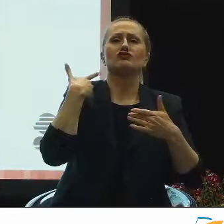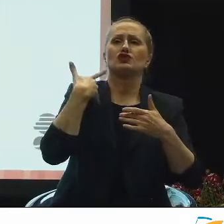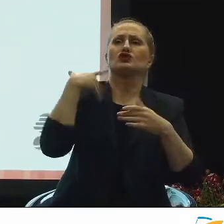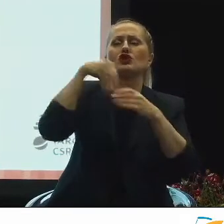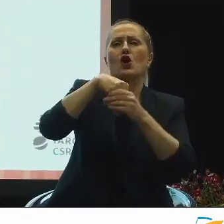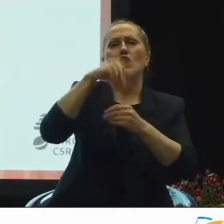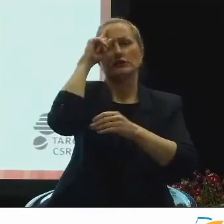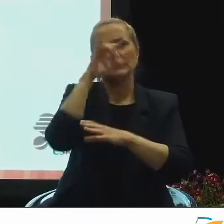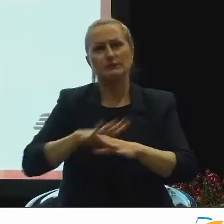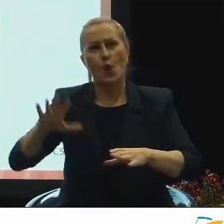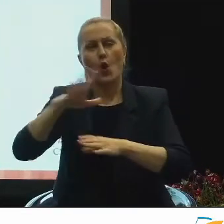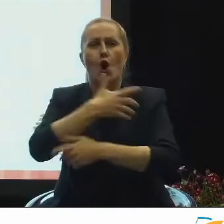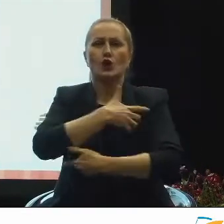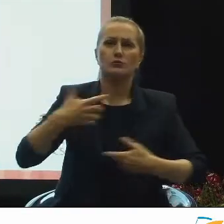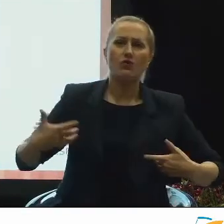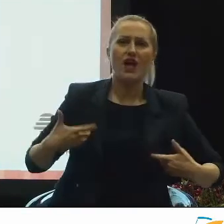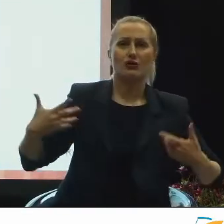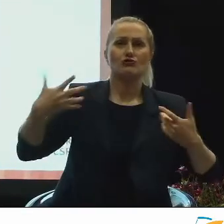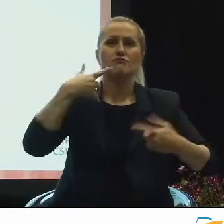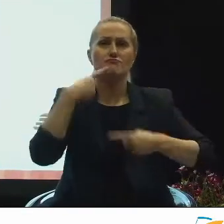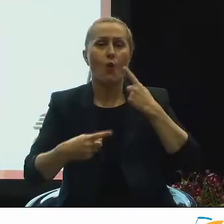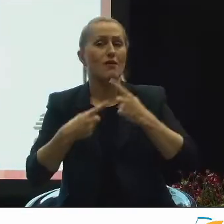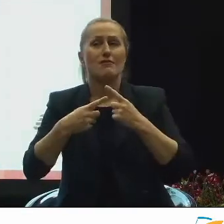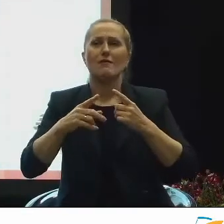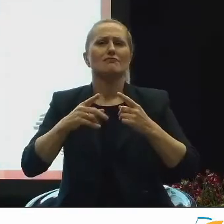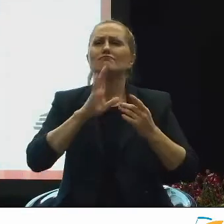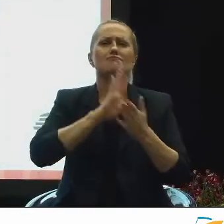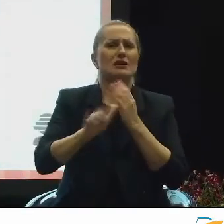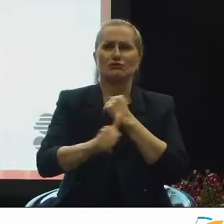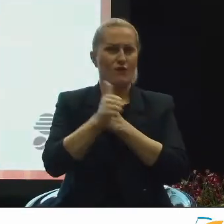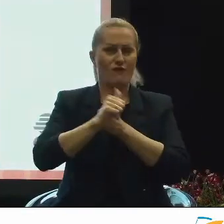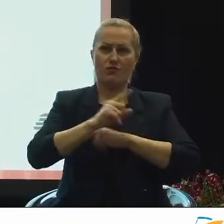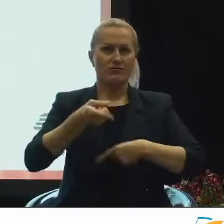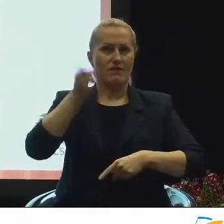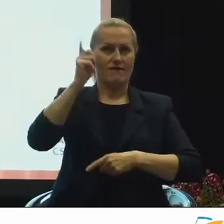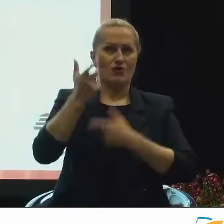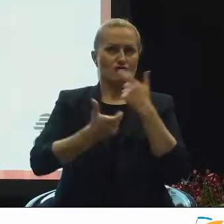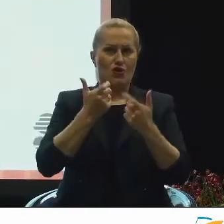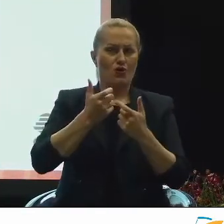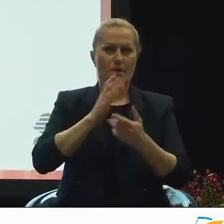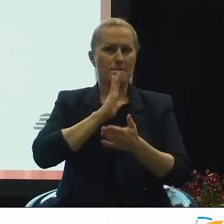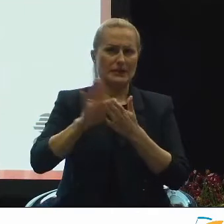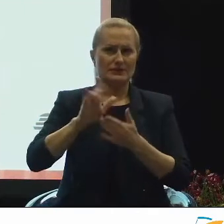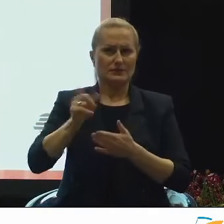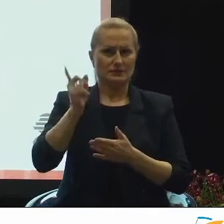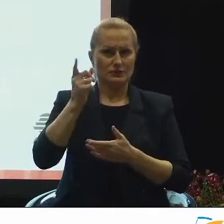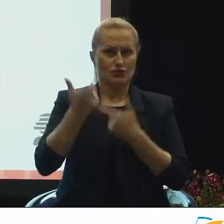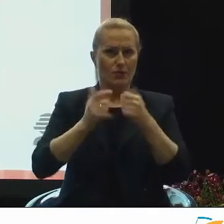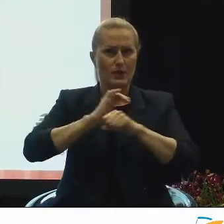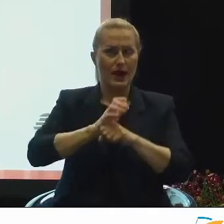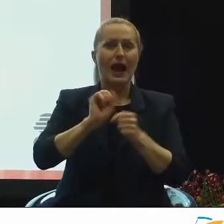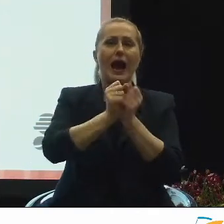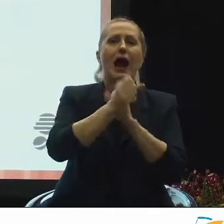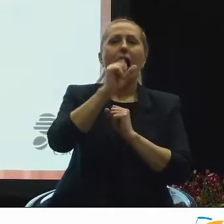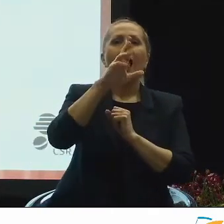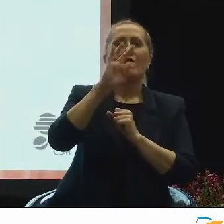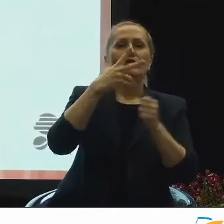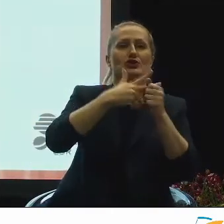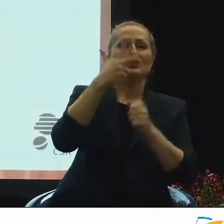społecznym, gospodarczym i politycznym z jakiejkolwiek przyczyny. Czy też artykuł 33, który mówi, odnosi się